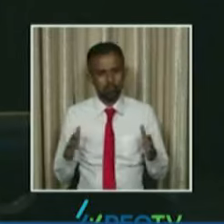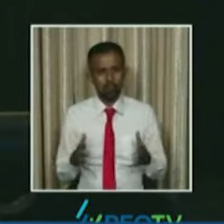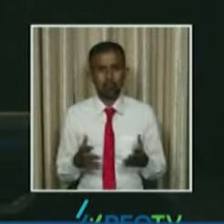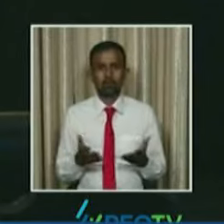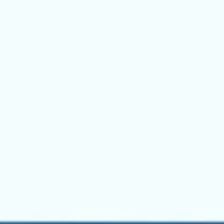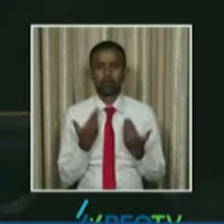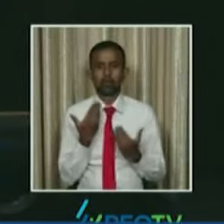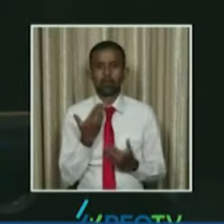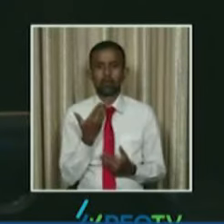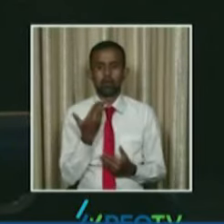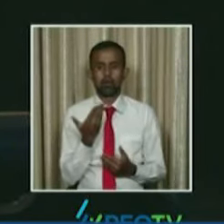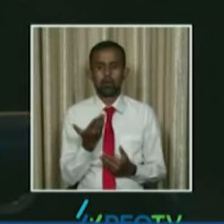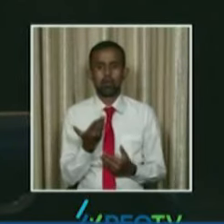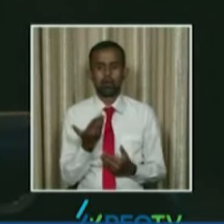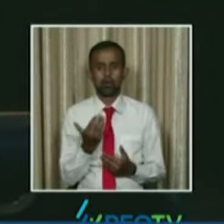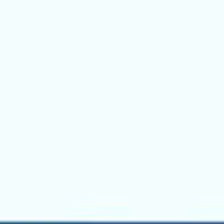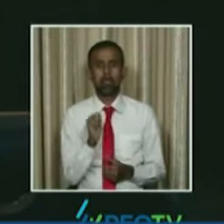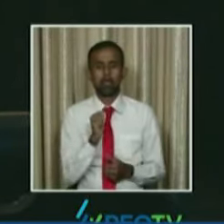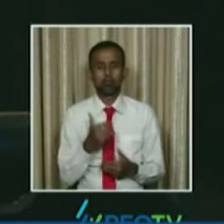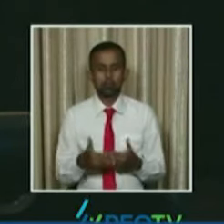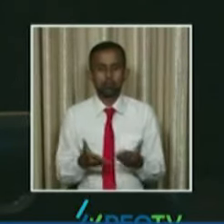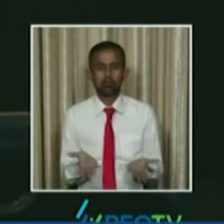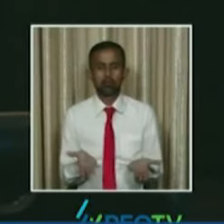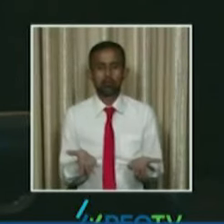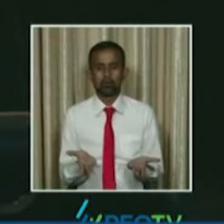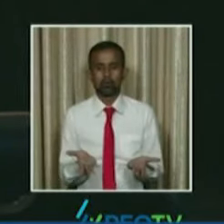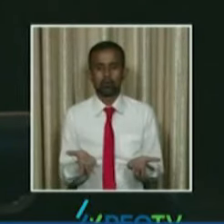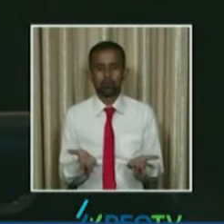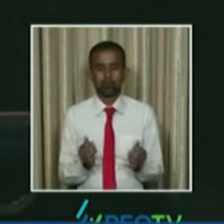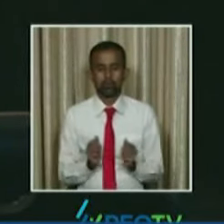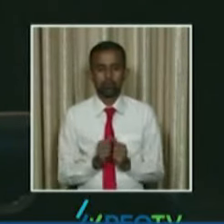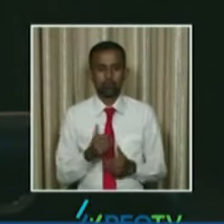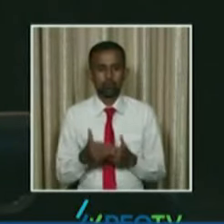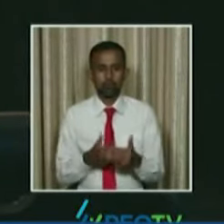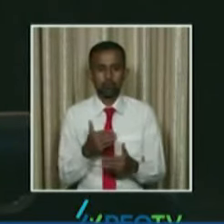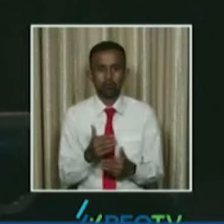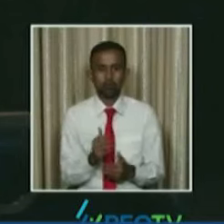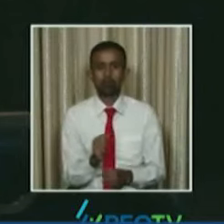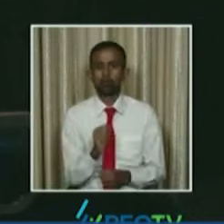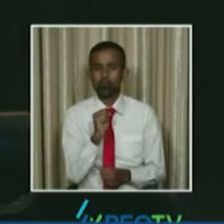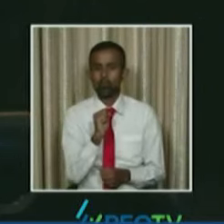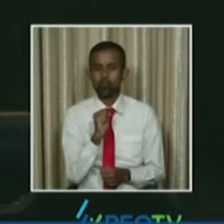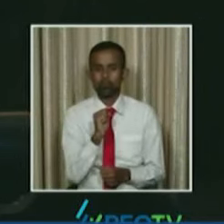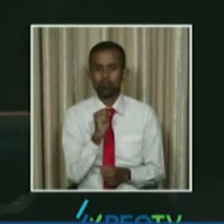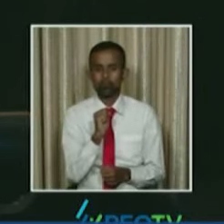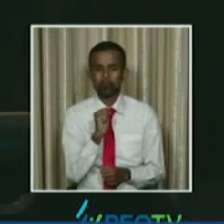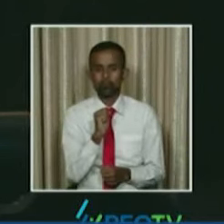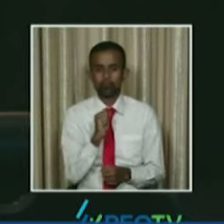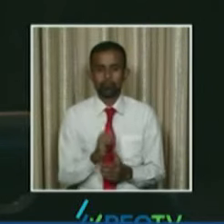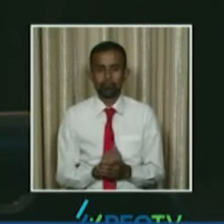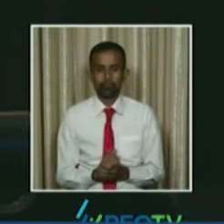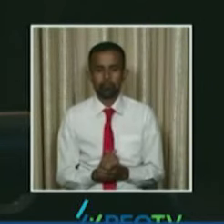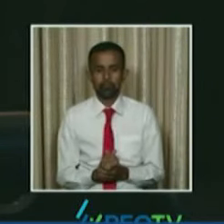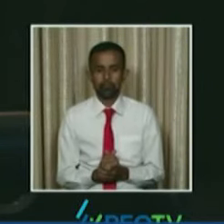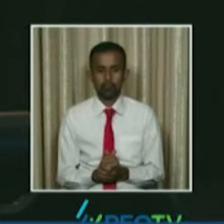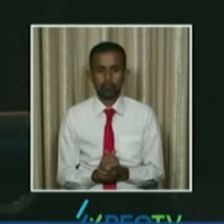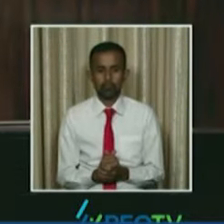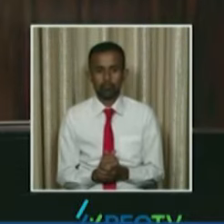දැන් ඇයි මේ ක්‍රියාවලිය සිද්ධ කරන්නේ? මේ ක්‍රියාවලිය සිද්ධ කරන්නේ වෙන එකක් ඉඳ නෙමෙයි. ඊළඟට